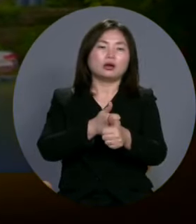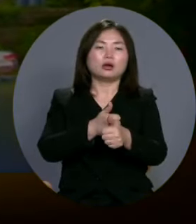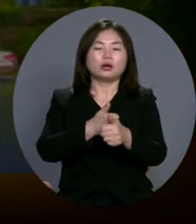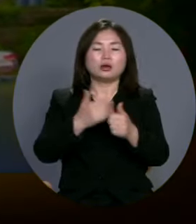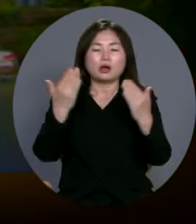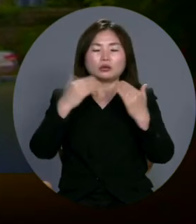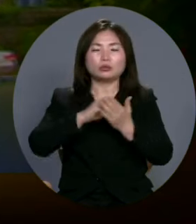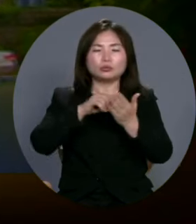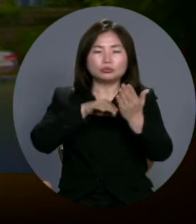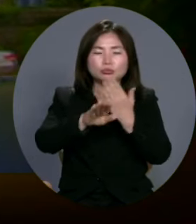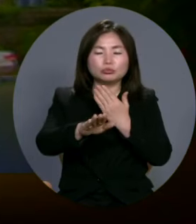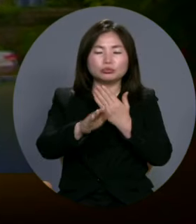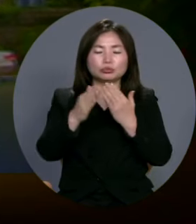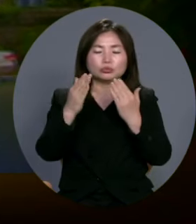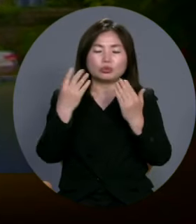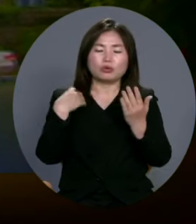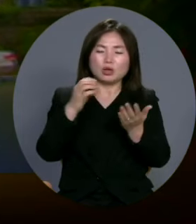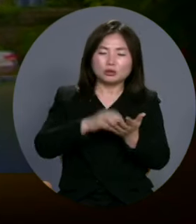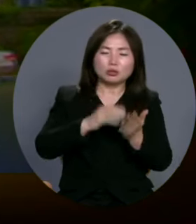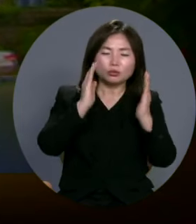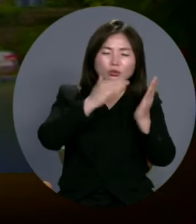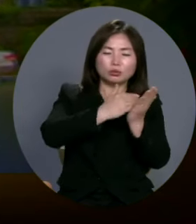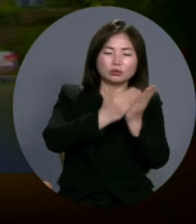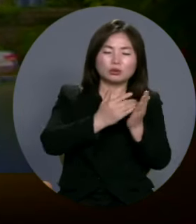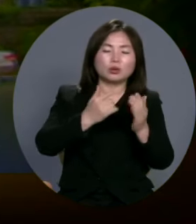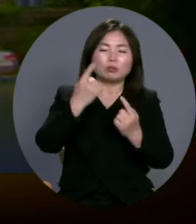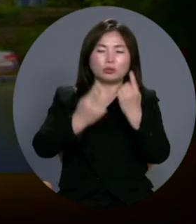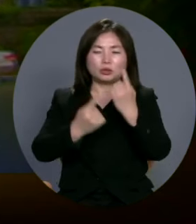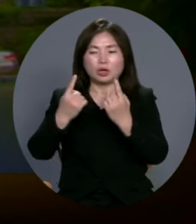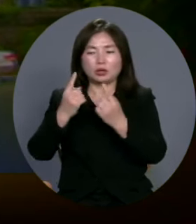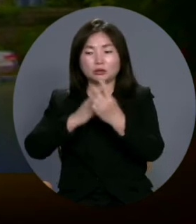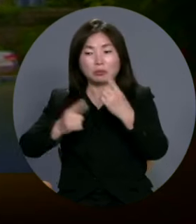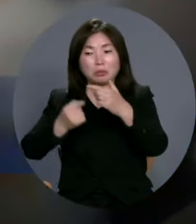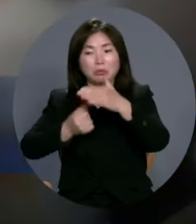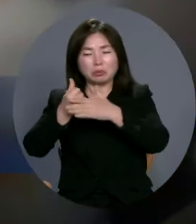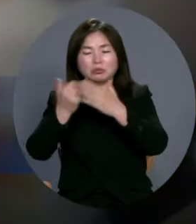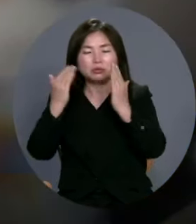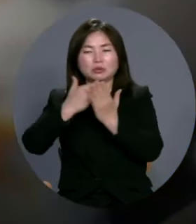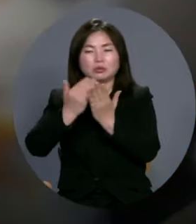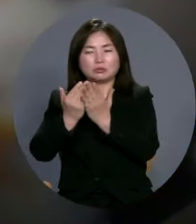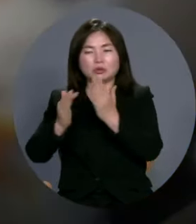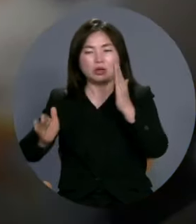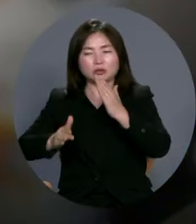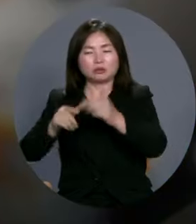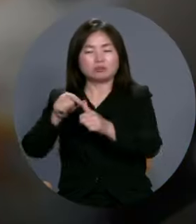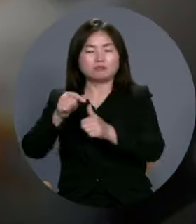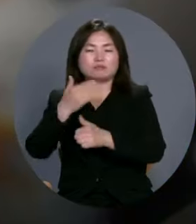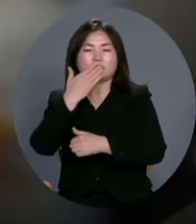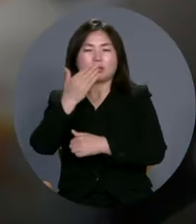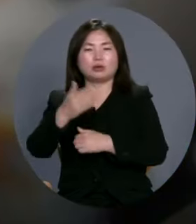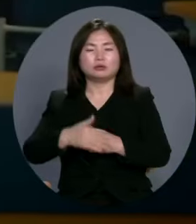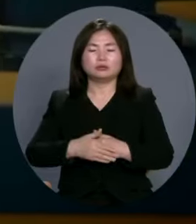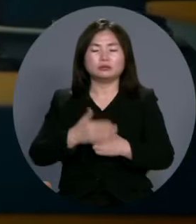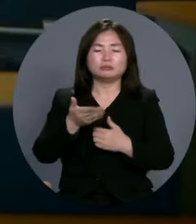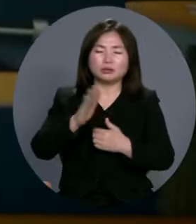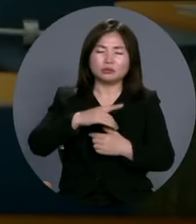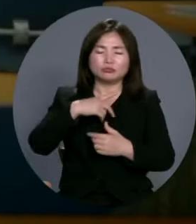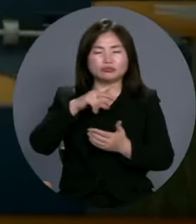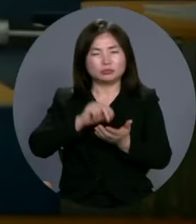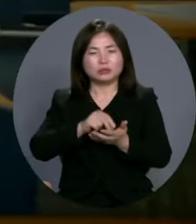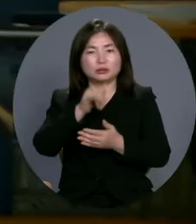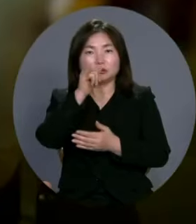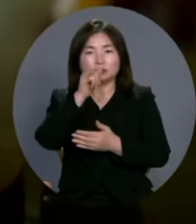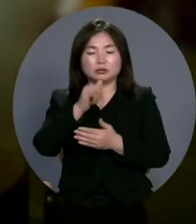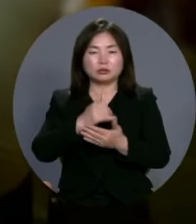기존에 대학이 없던 그런 과들을 만들 수 있는 여력이 생기니까 모집에 도움이 될 수가 있겠죠. 부정적인 여론도 만만치 않습니다.